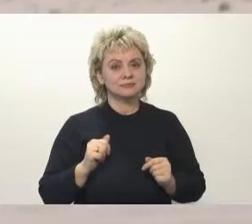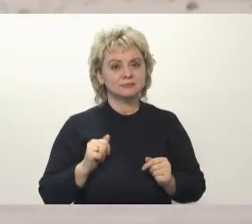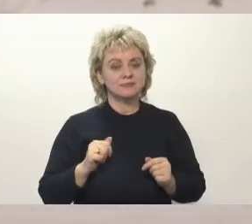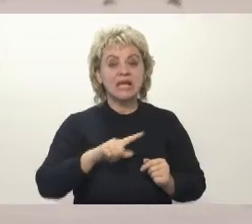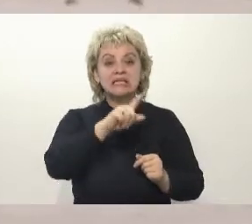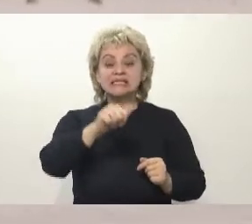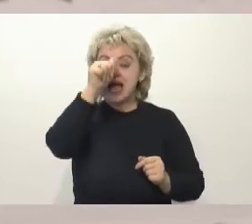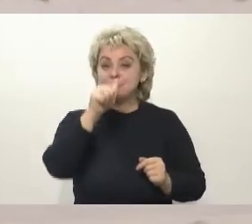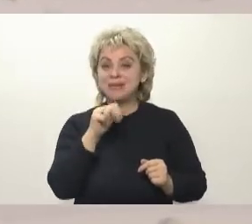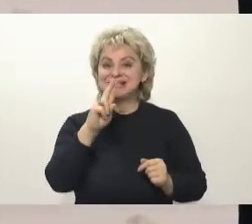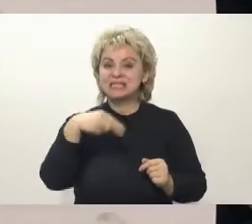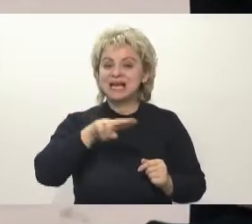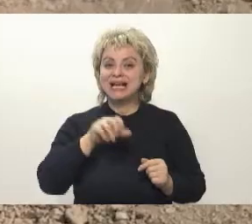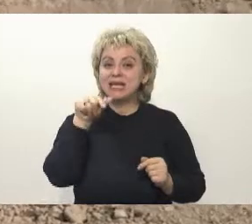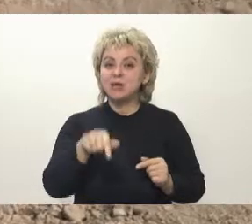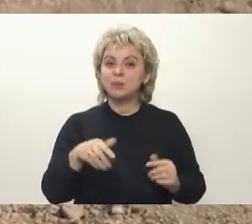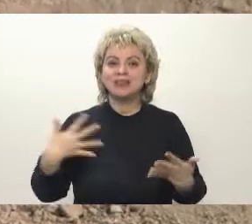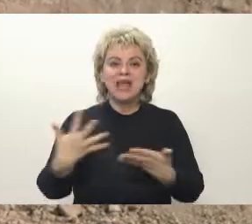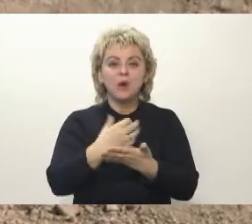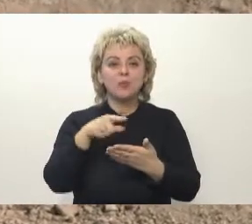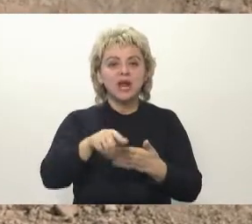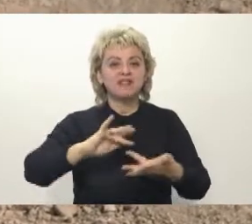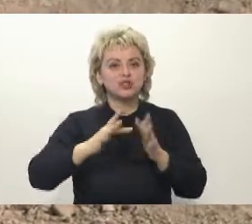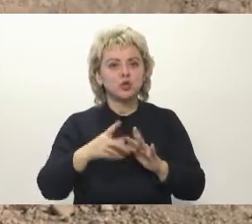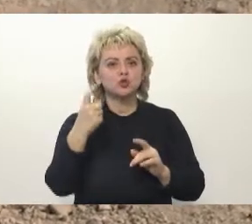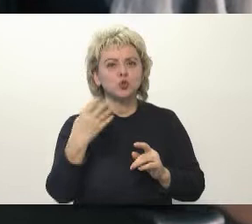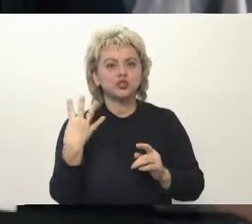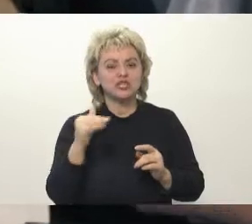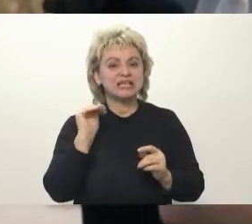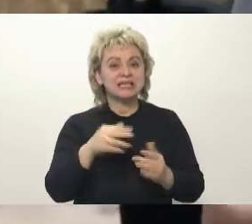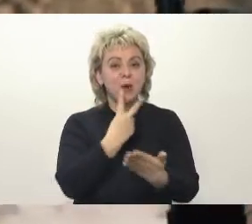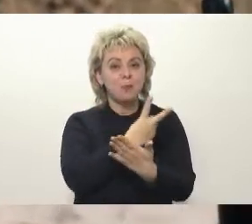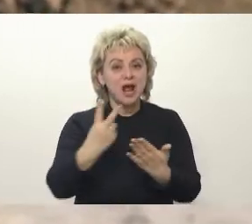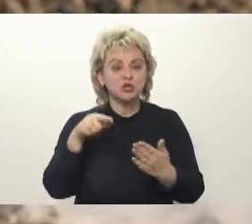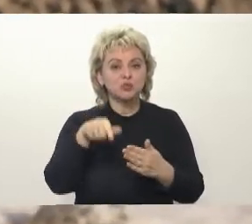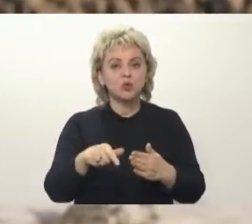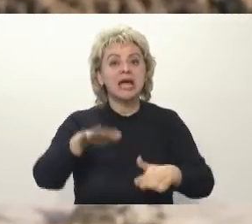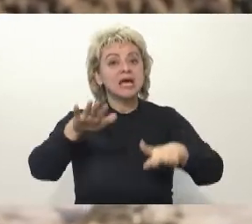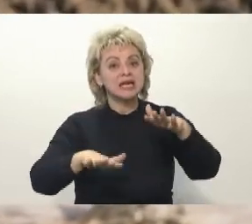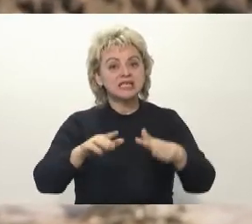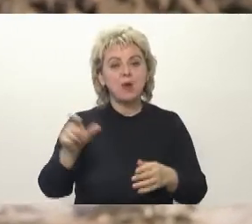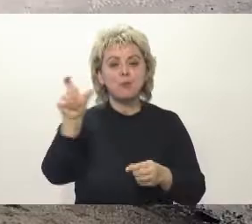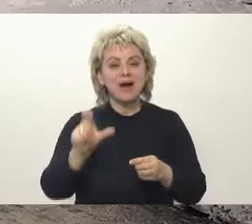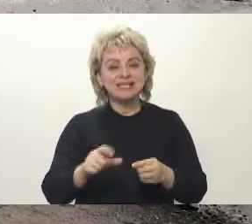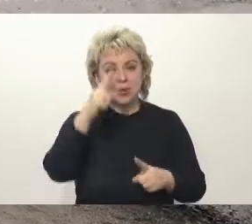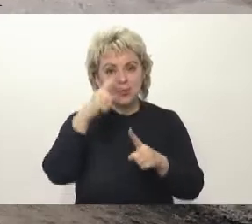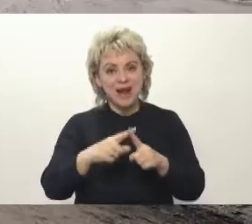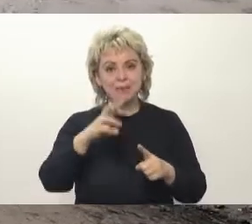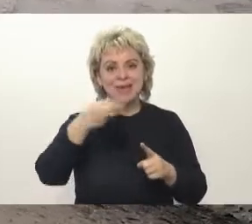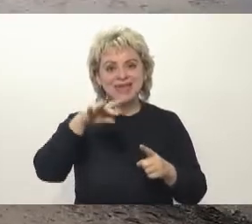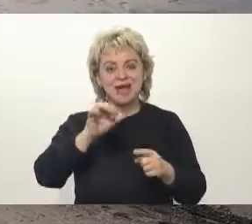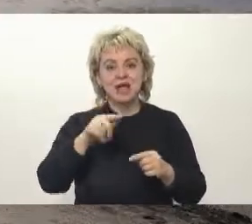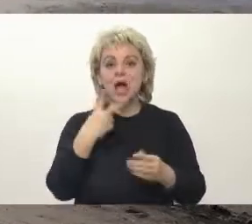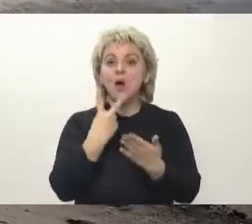За месяц клип «На битах» набрал в соцсетях почти 104 тысячи просмотров. Ритмическая поэзия братьев